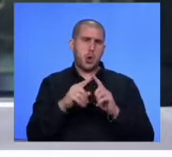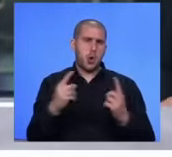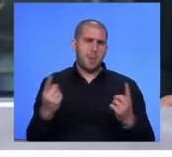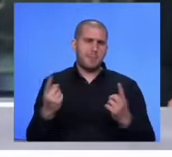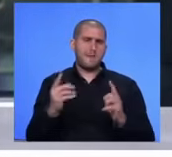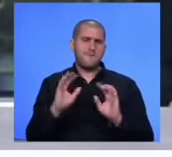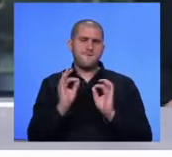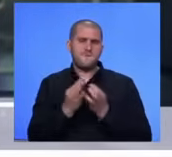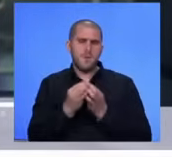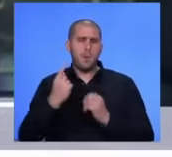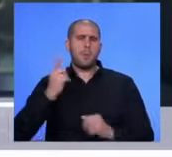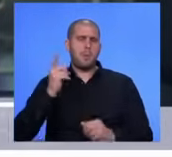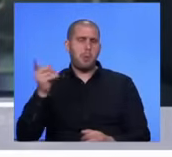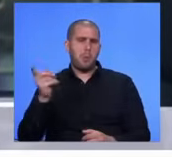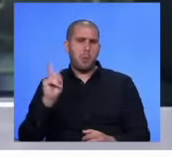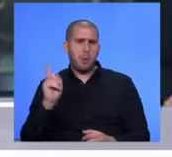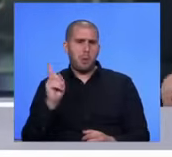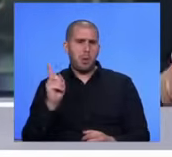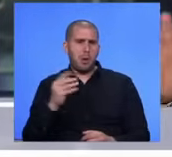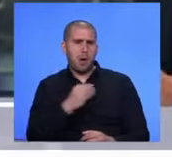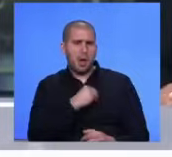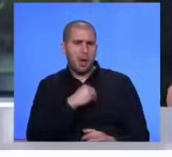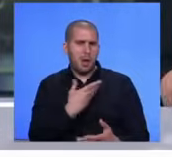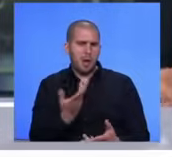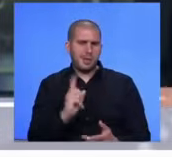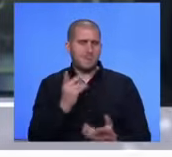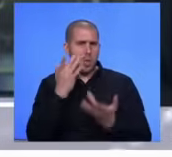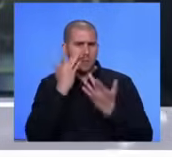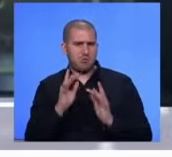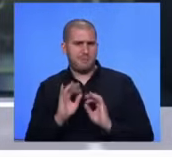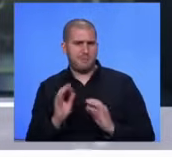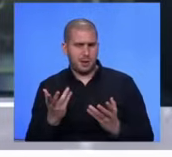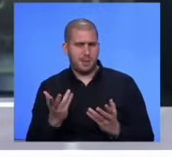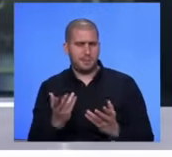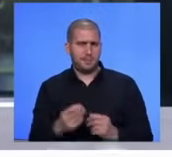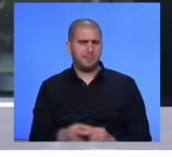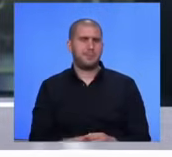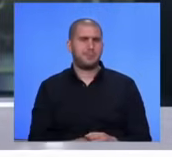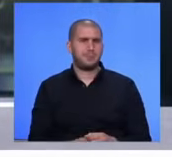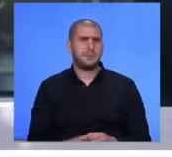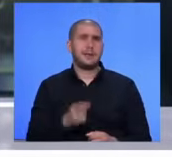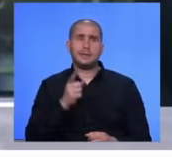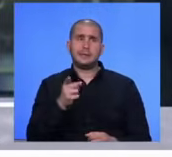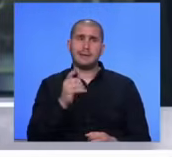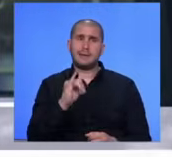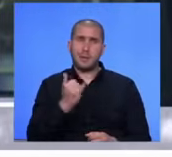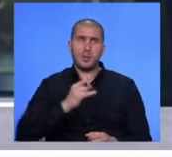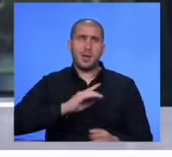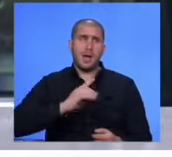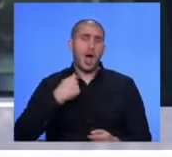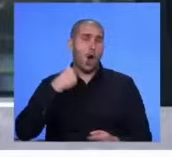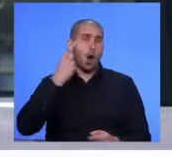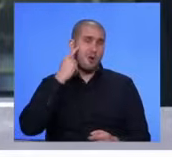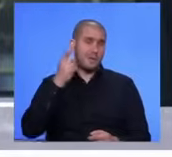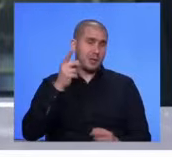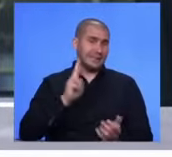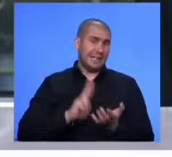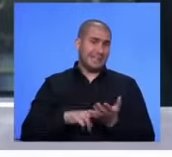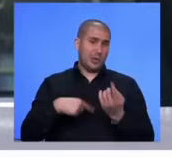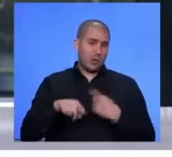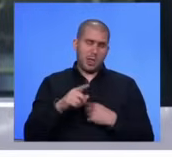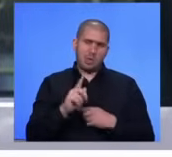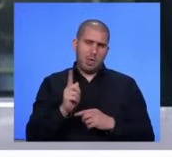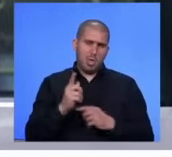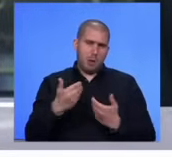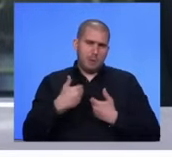פורומים שלו, הוא לא חומל עלינו והוא לא מתחשב. זה אין ספק שזה נכון. לכן חשבו שזה לזכותנו, זה לא ממש